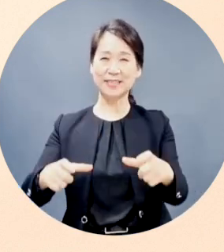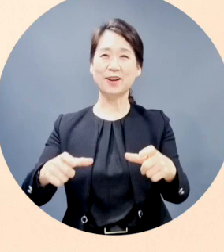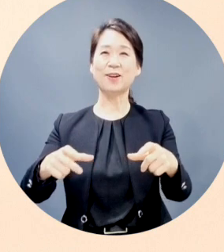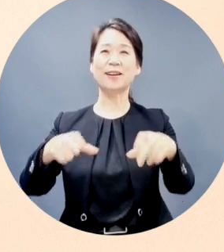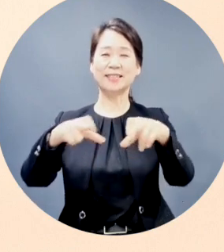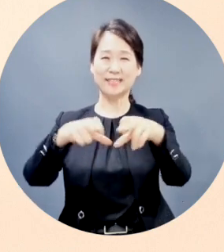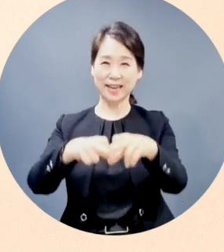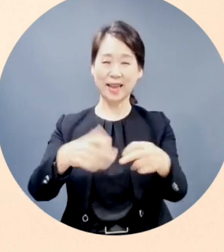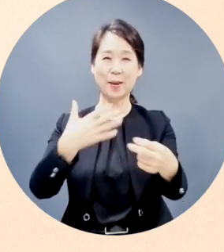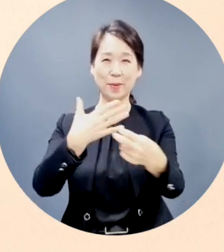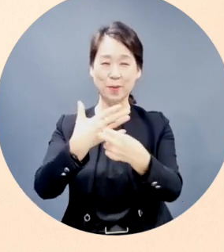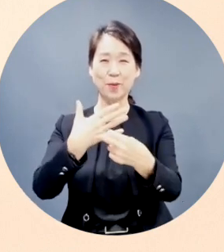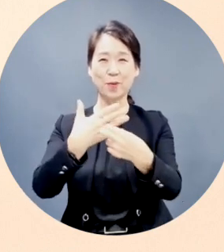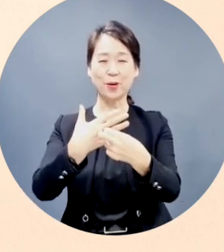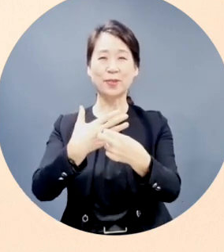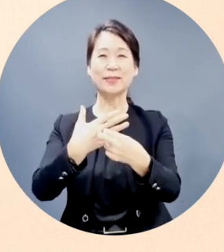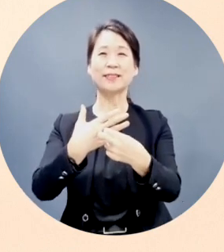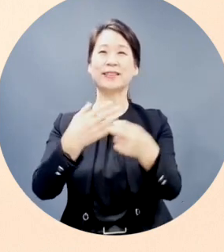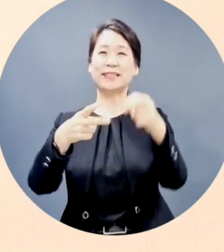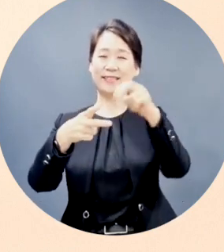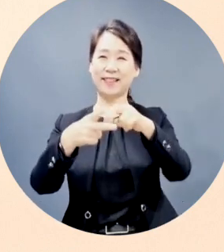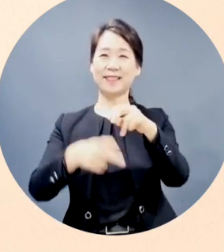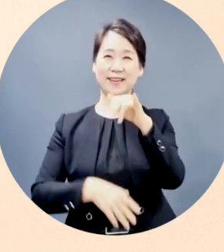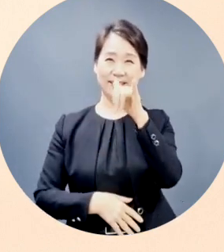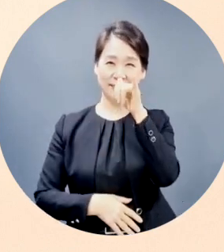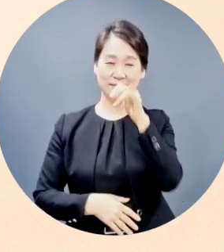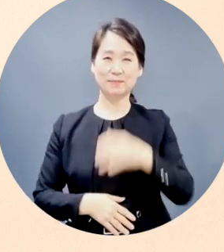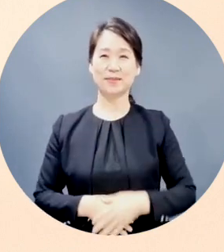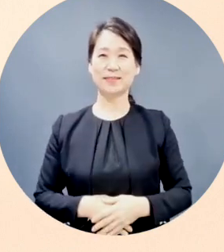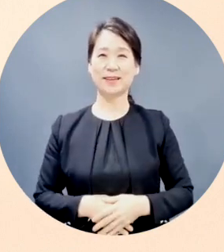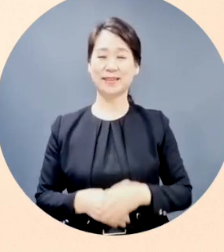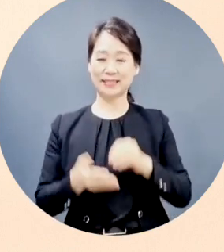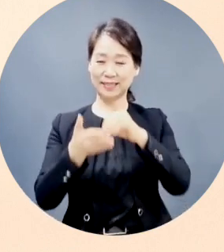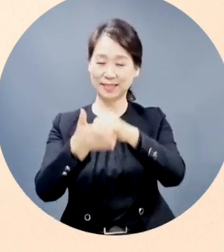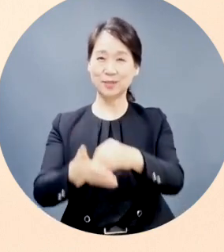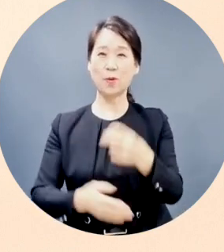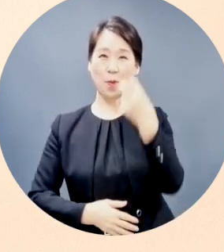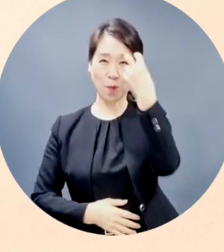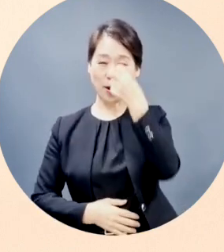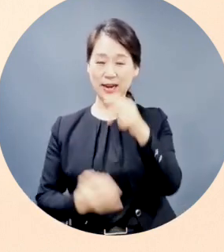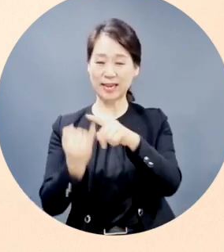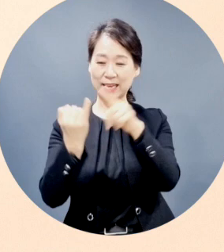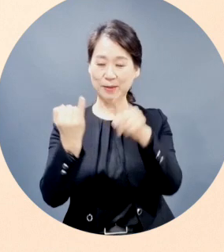위해 지역장애인 보건의료센터가 함께합니다. 여성 장애인을